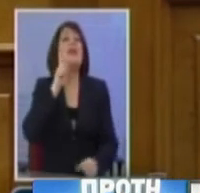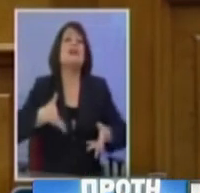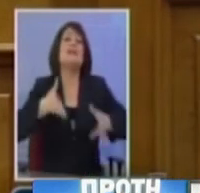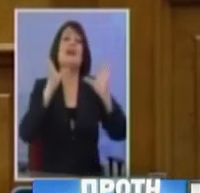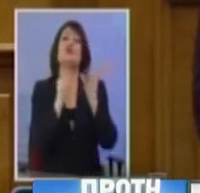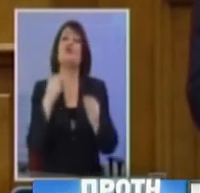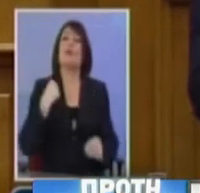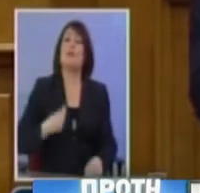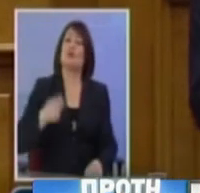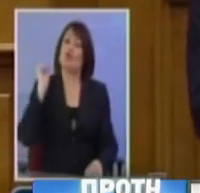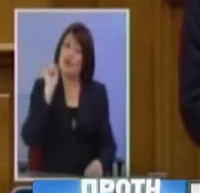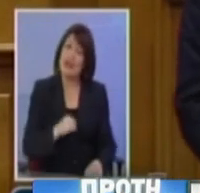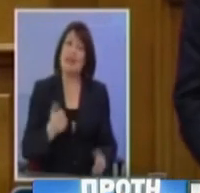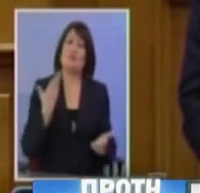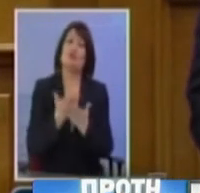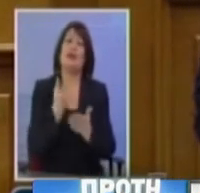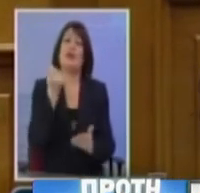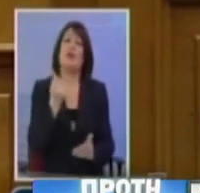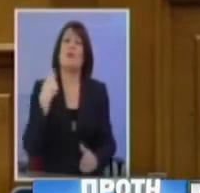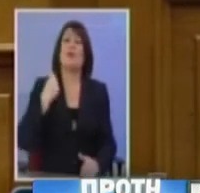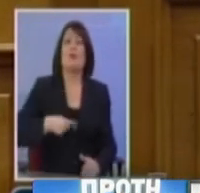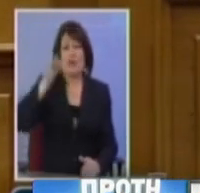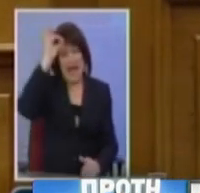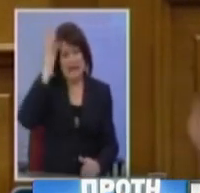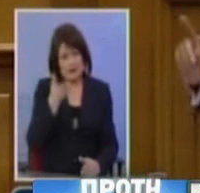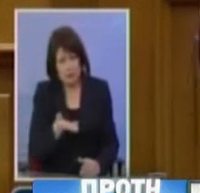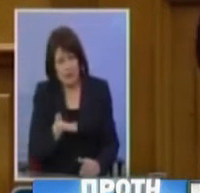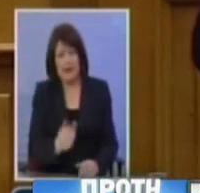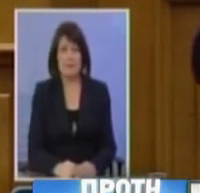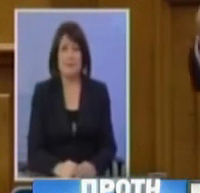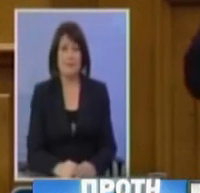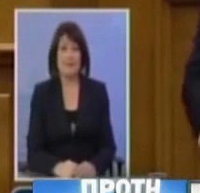δημοσίου. Υπέρ των ετοιμάτων των δημοτικών αστυνομικών. Δεν βρήκα